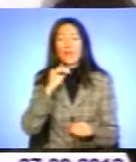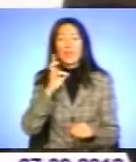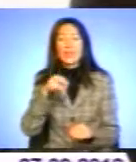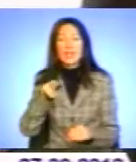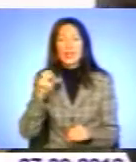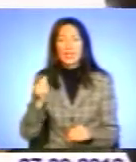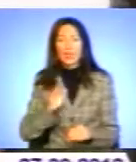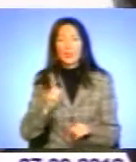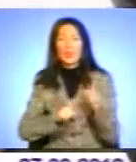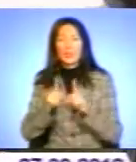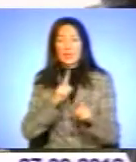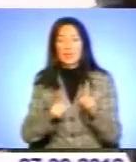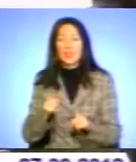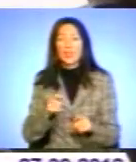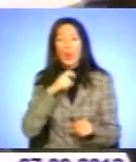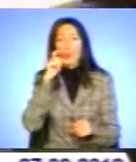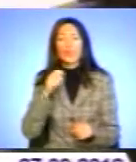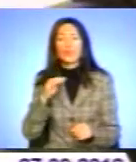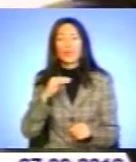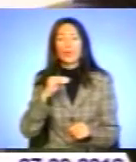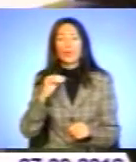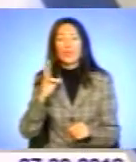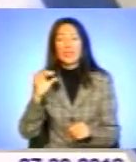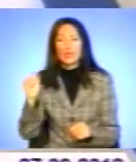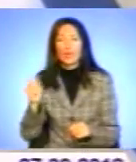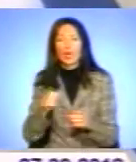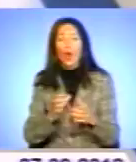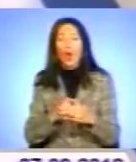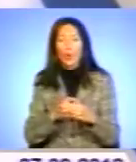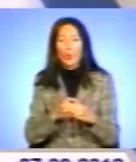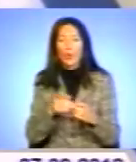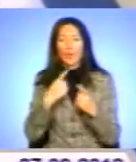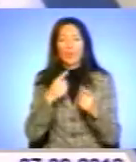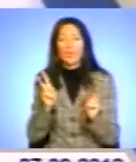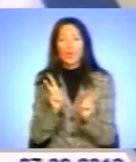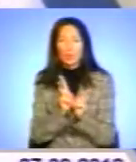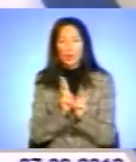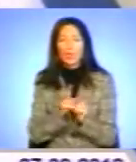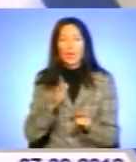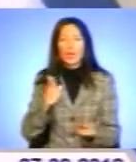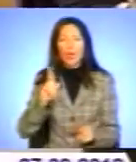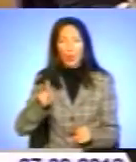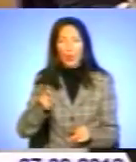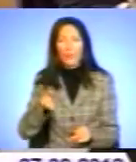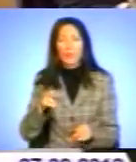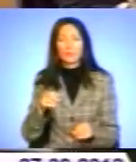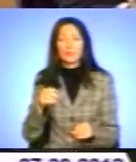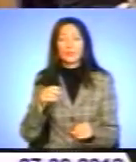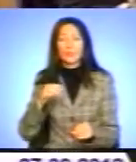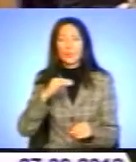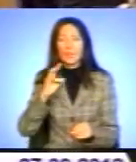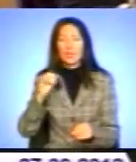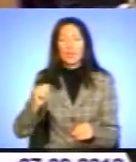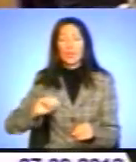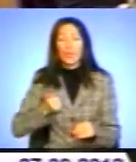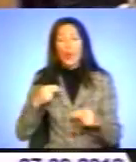міжурядової українсько-фінської робочої групи. Про це йшлося на зустрічі Віктора Януковича із фінським колегою Саулі Нійністю. Розмовляли